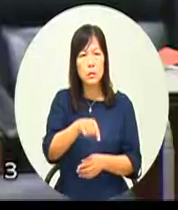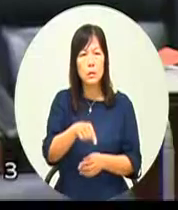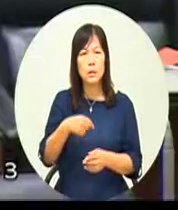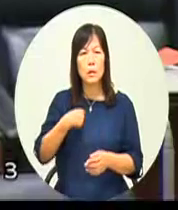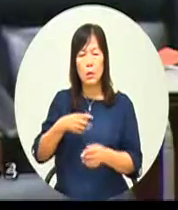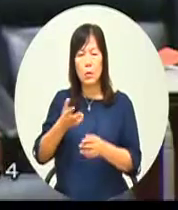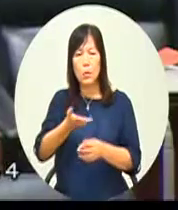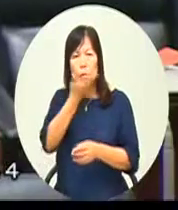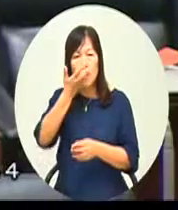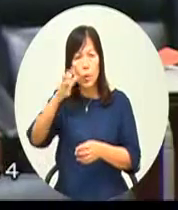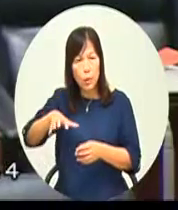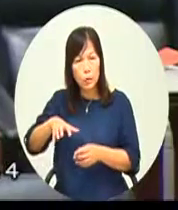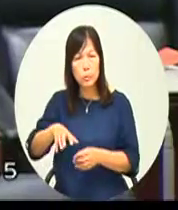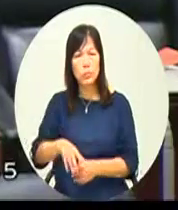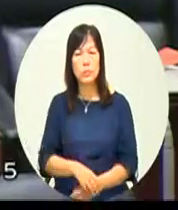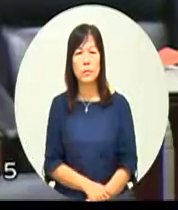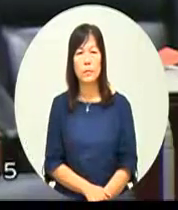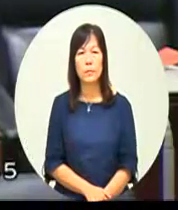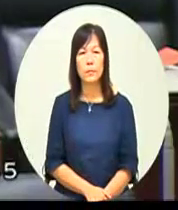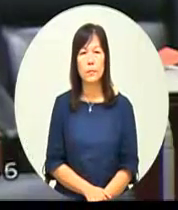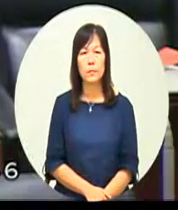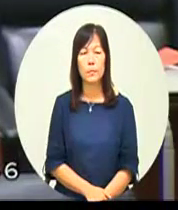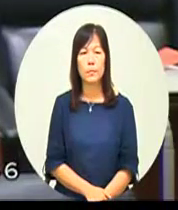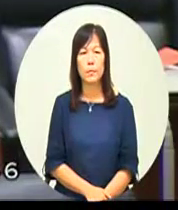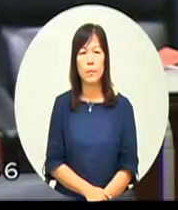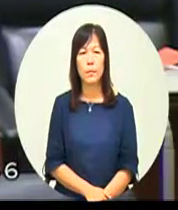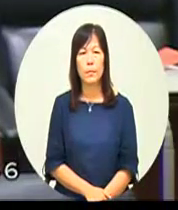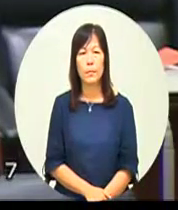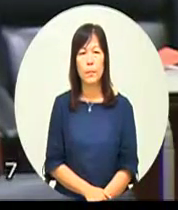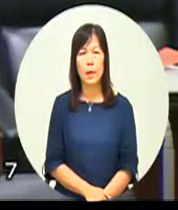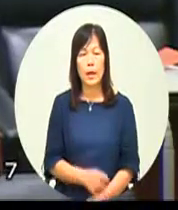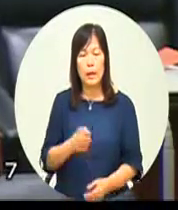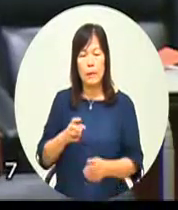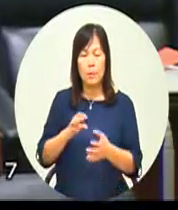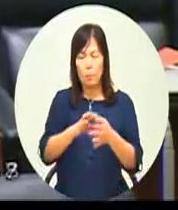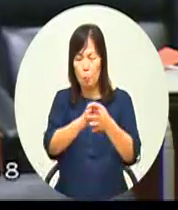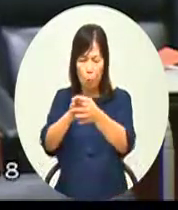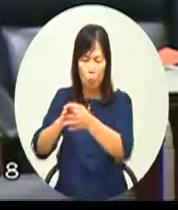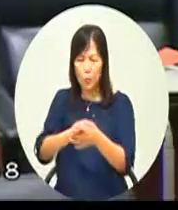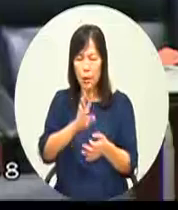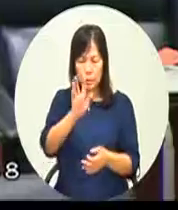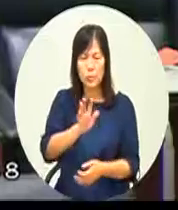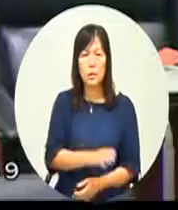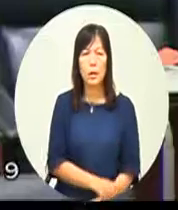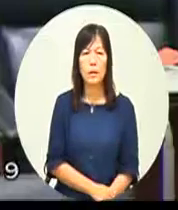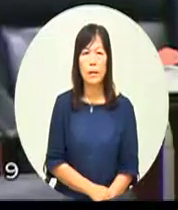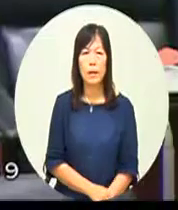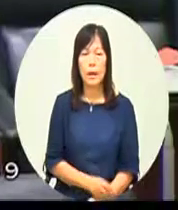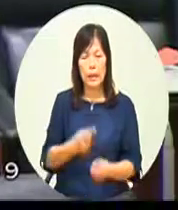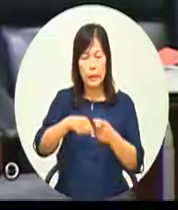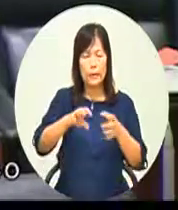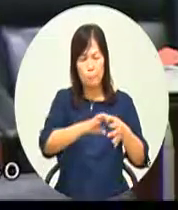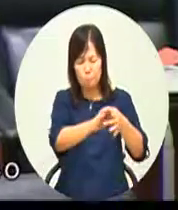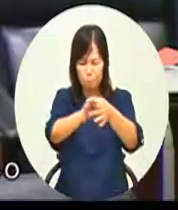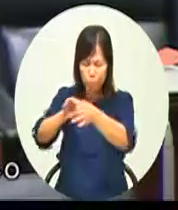观光局哦特别息息相关，应该绑在一起的